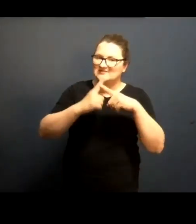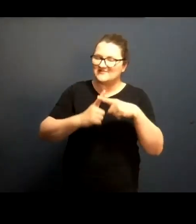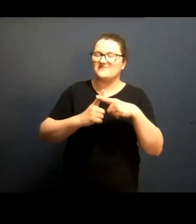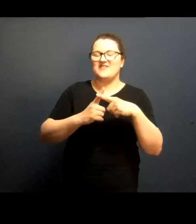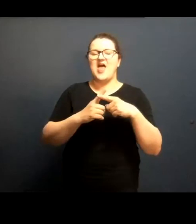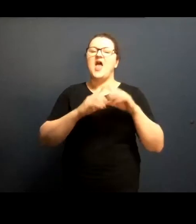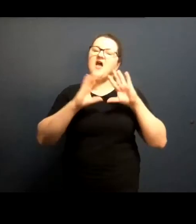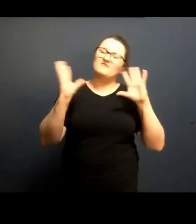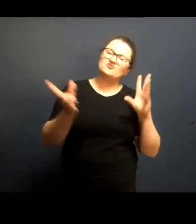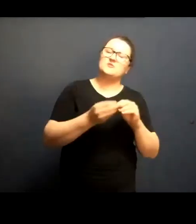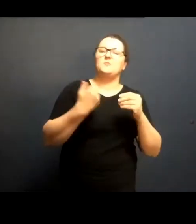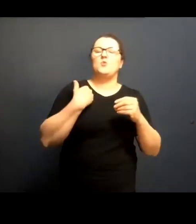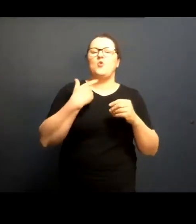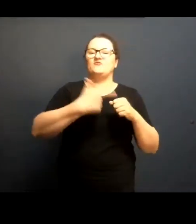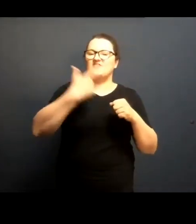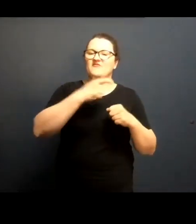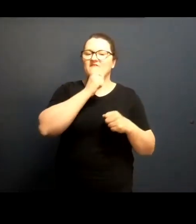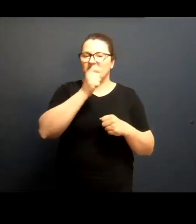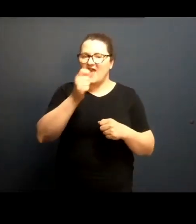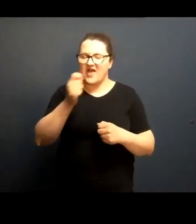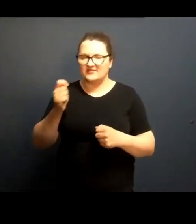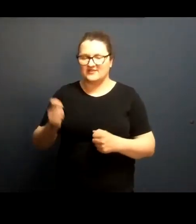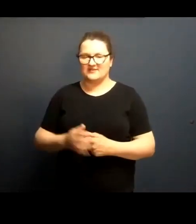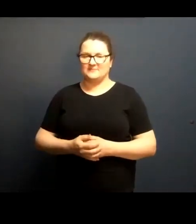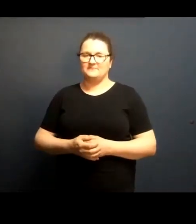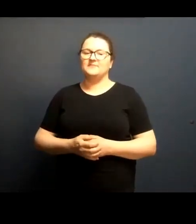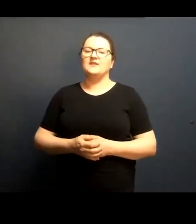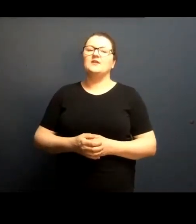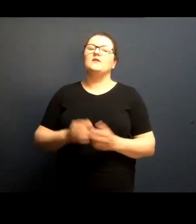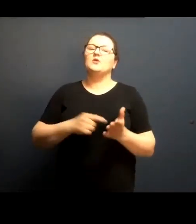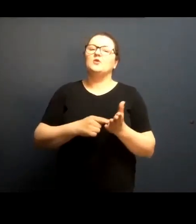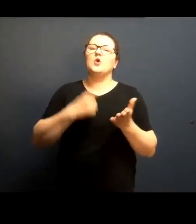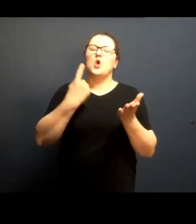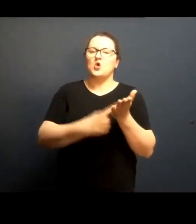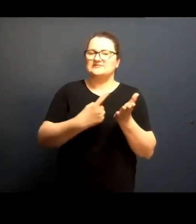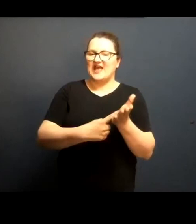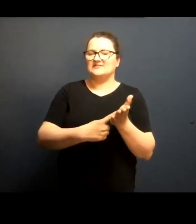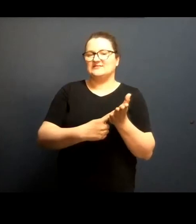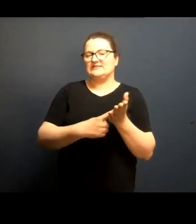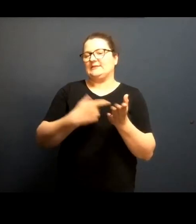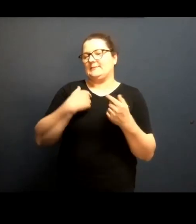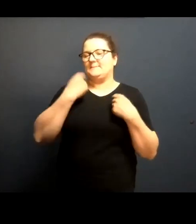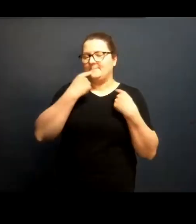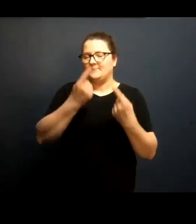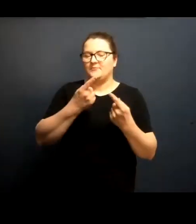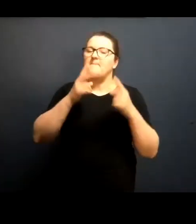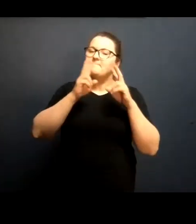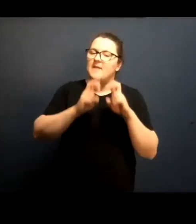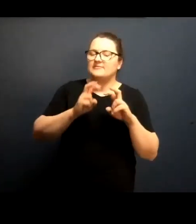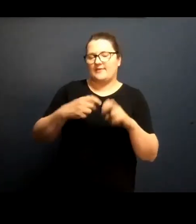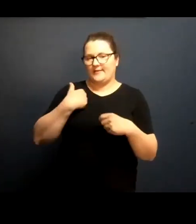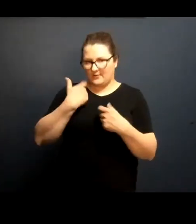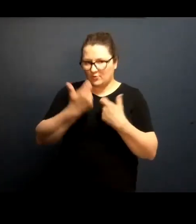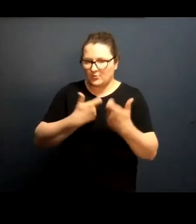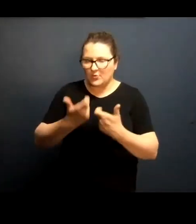przeprowadzone wywiadu. I ostatni taki akcent badań, które prowadziłam,